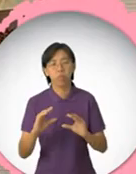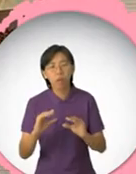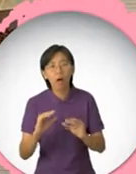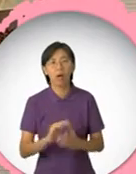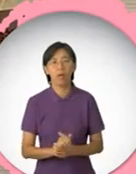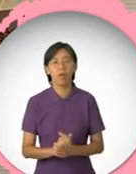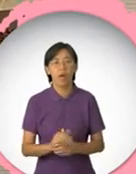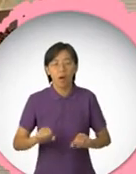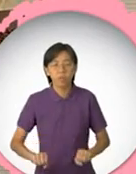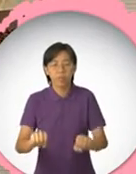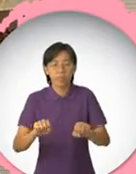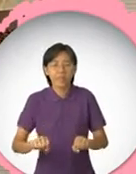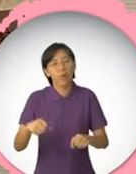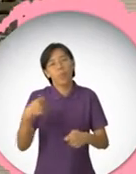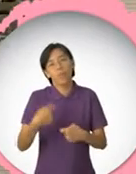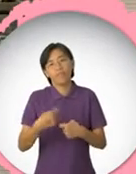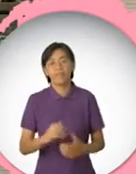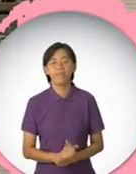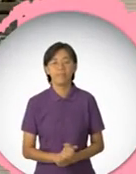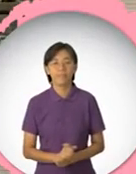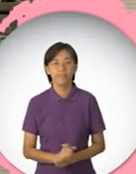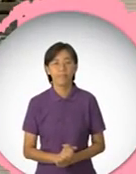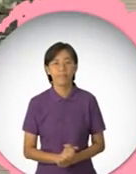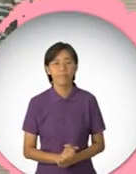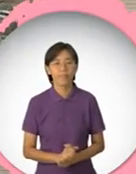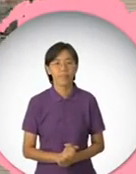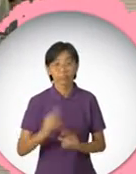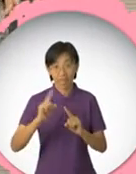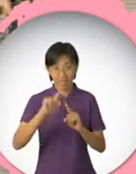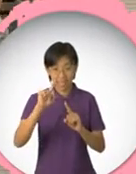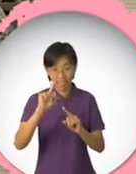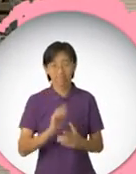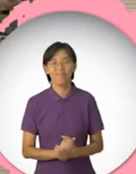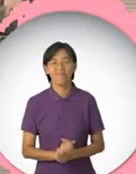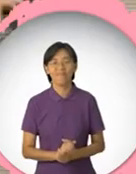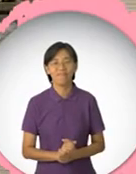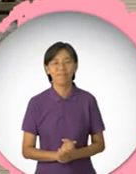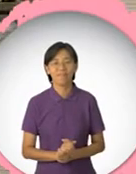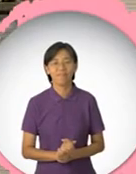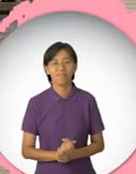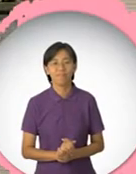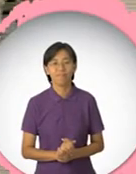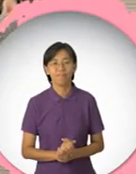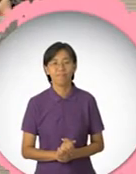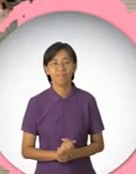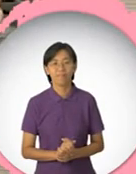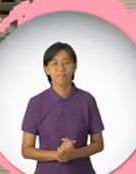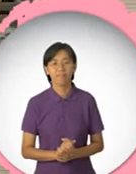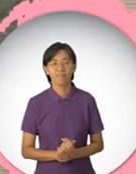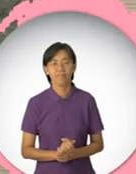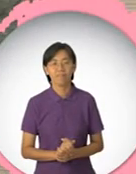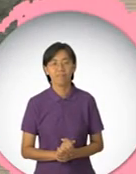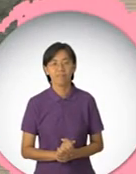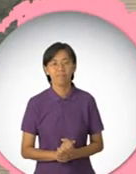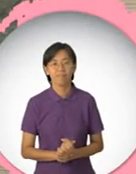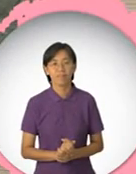แรงของผู้รีดด้วย ออกไปนะครับนี่ก็คือครั้งที่1นะครับผม อันนี้ก็เราจะเริ่มครั้งที่1 ครับ